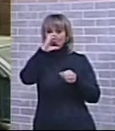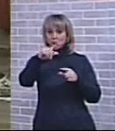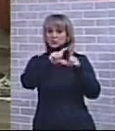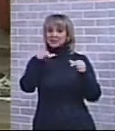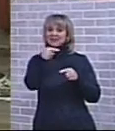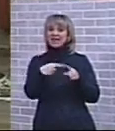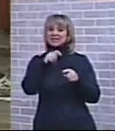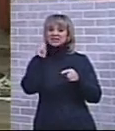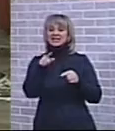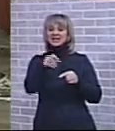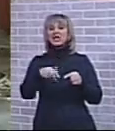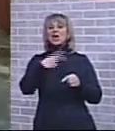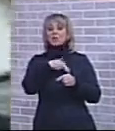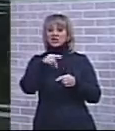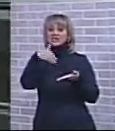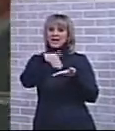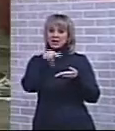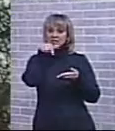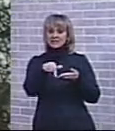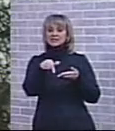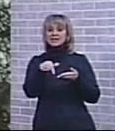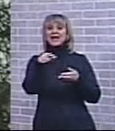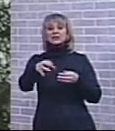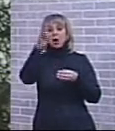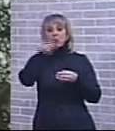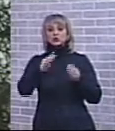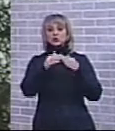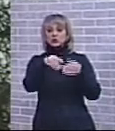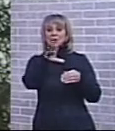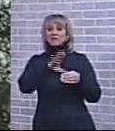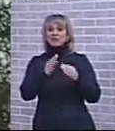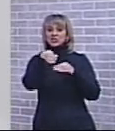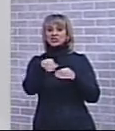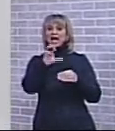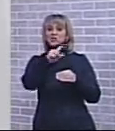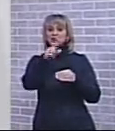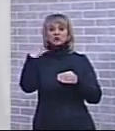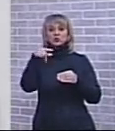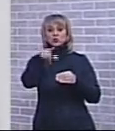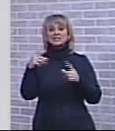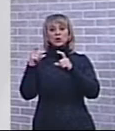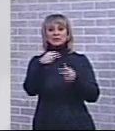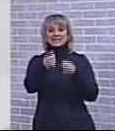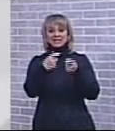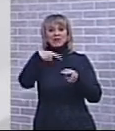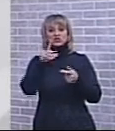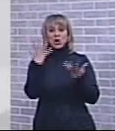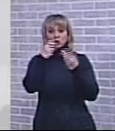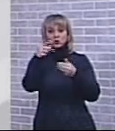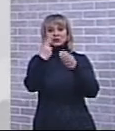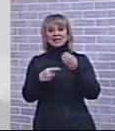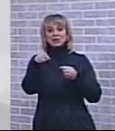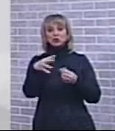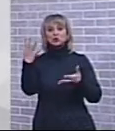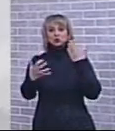этой страны, а от госпитализации он отказался. Напомню, что сухогруз, вышедший из Азова в Турцию с грузом зерна, вчера ночью затонул